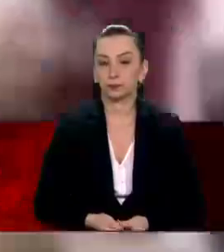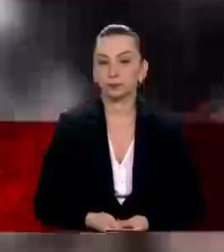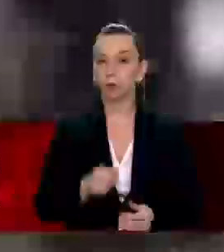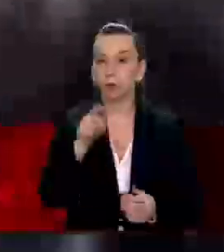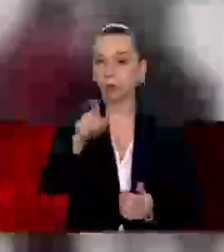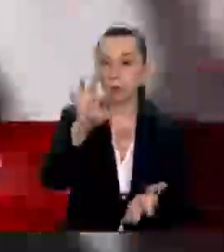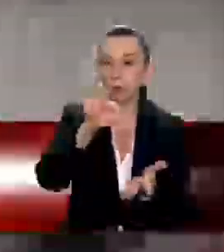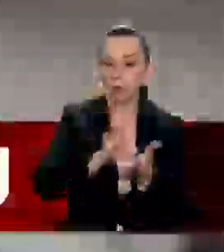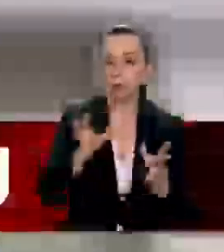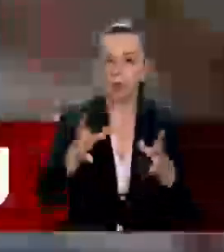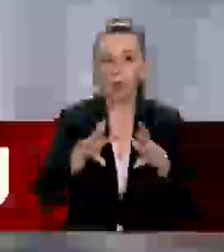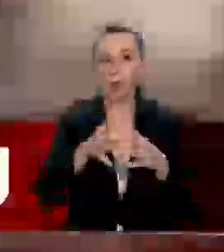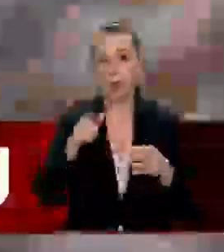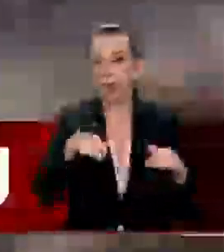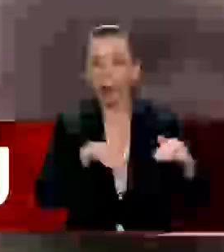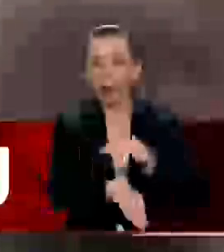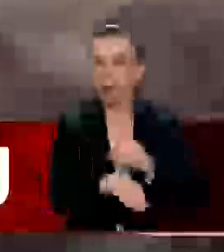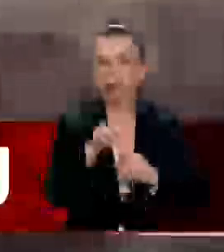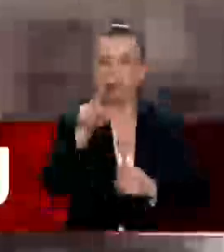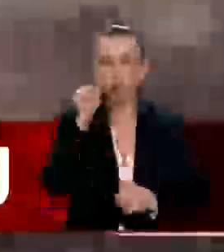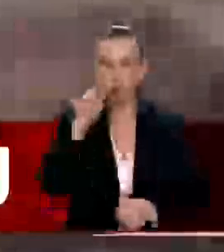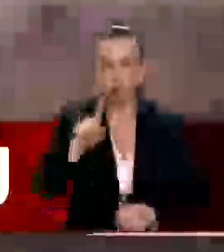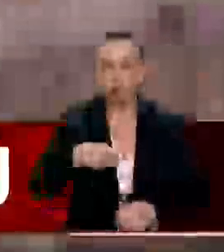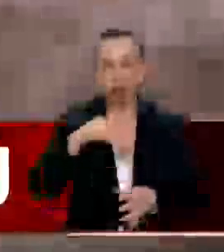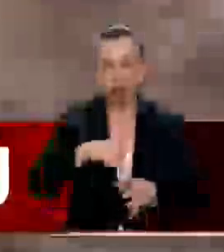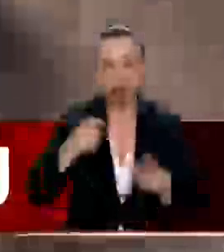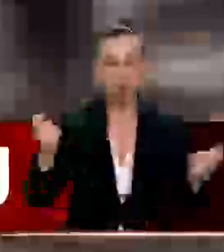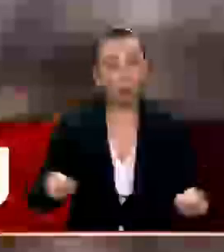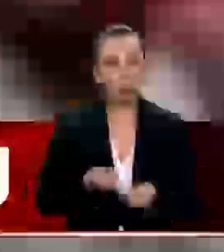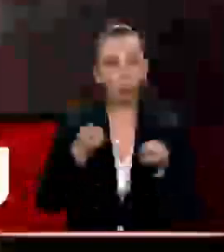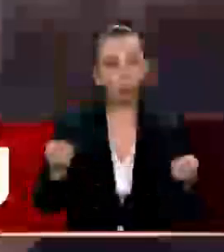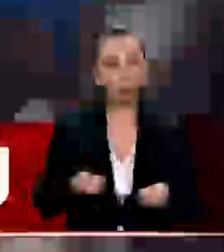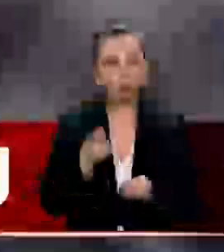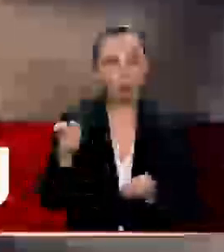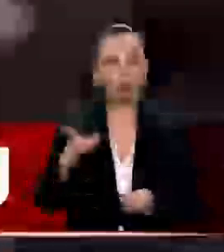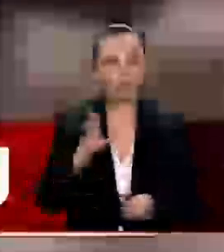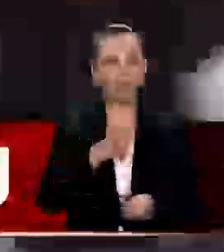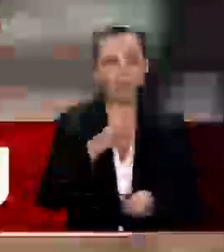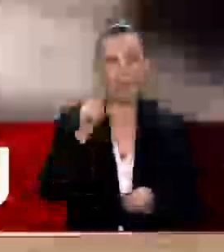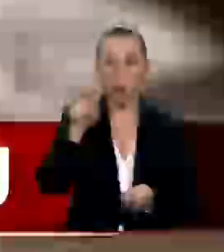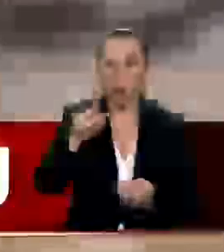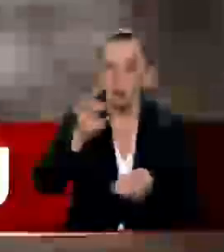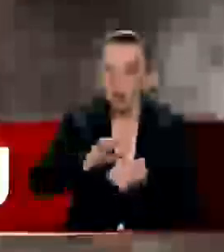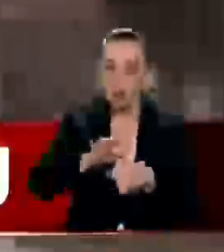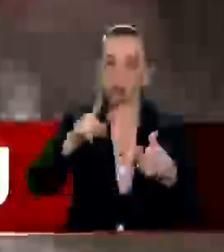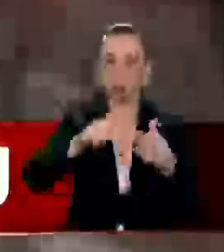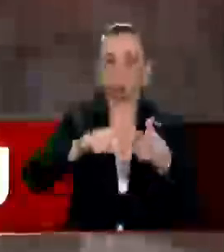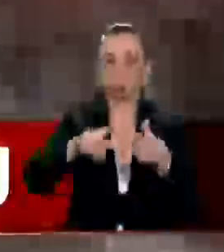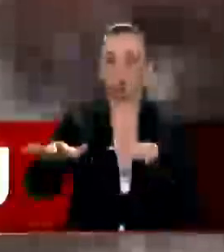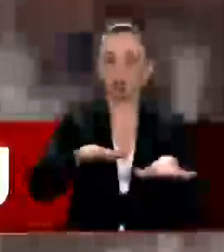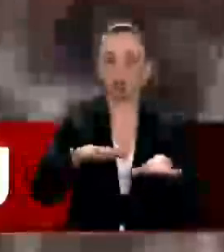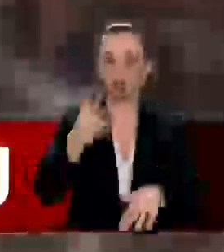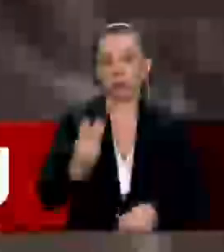Bu noktadaysa ekipler enkazda bir cana daha ulaşmak için çaba içindeydi. İşte tam o anlarda yaşandı ikinci deprem.